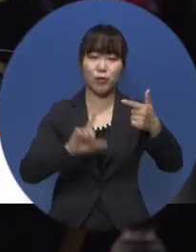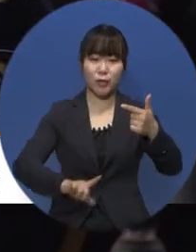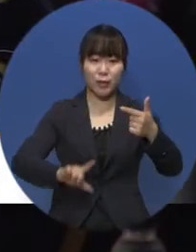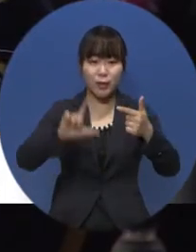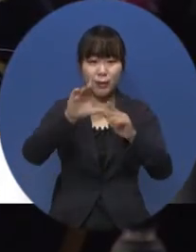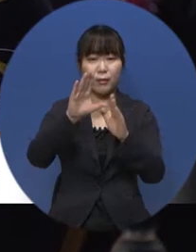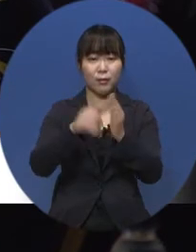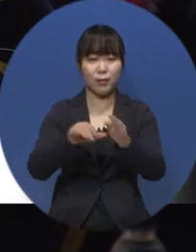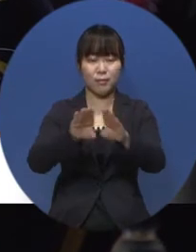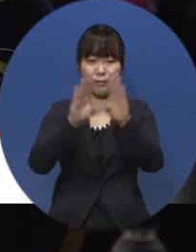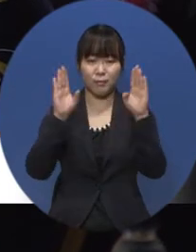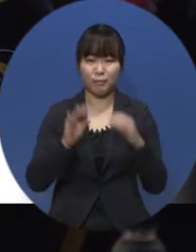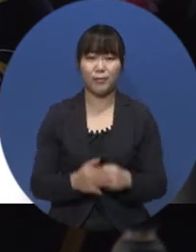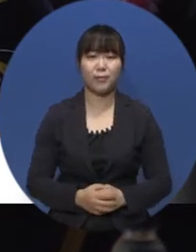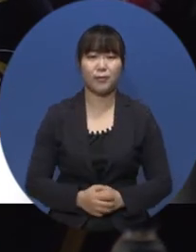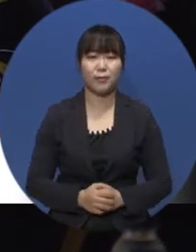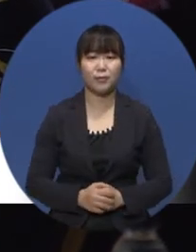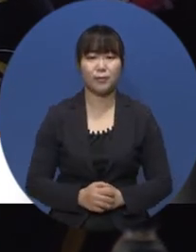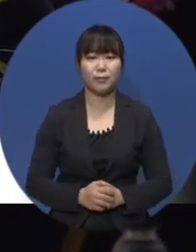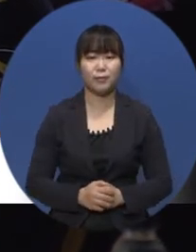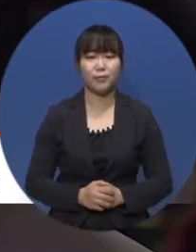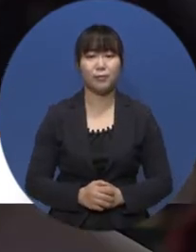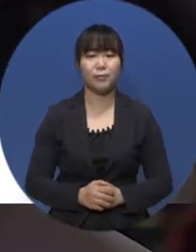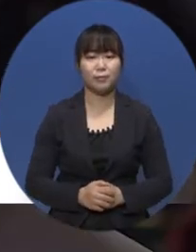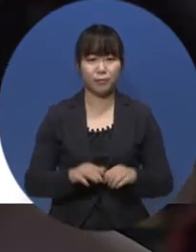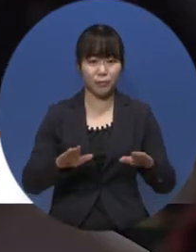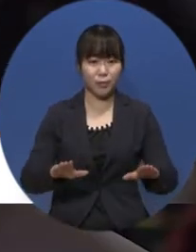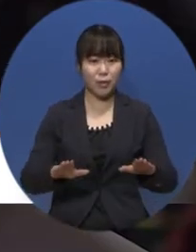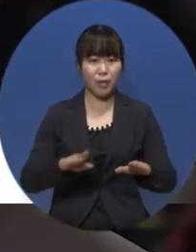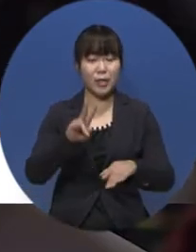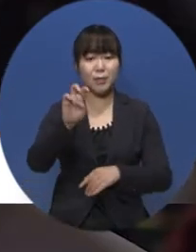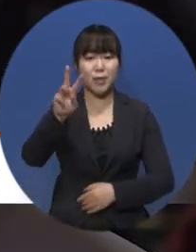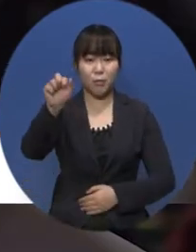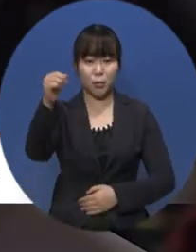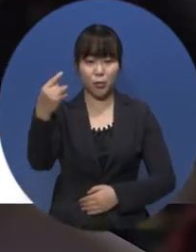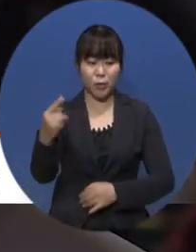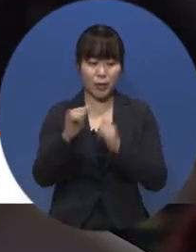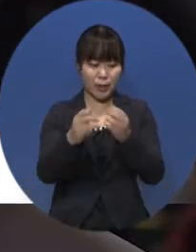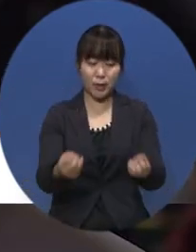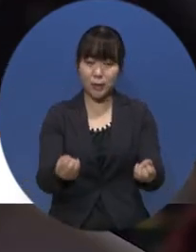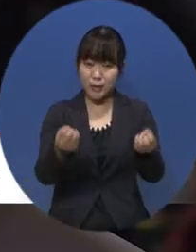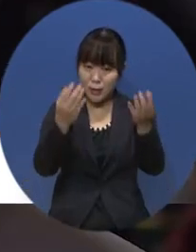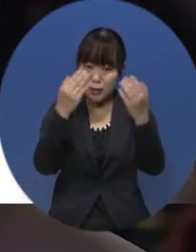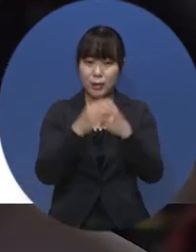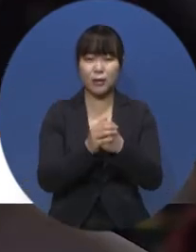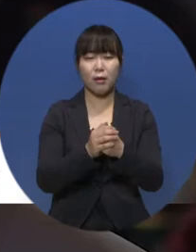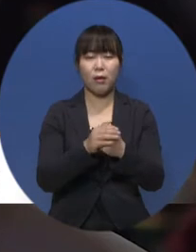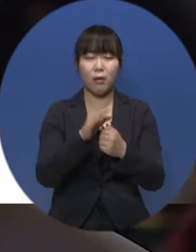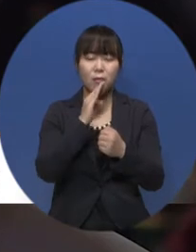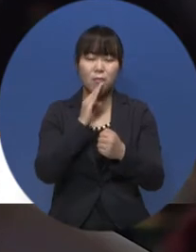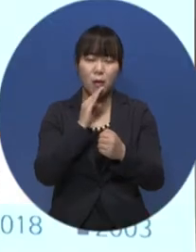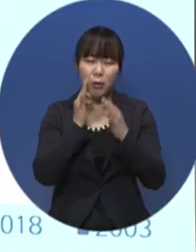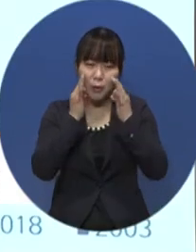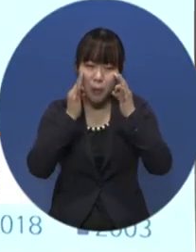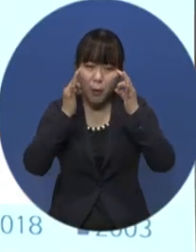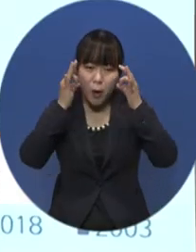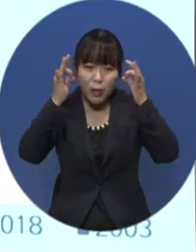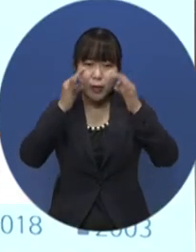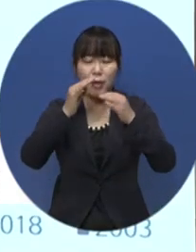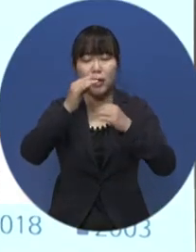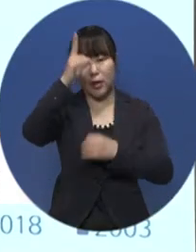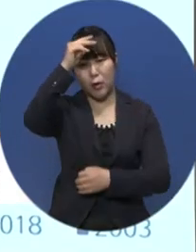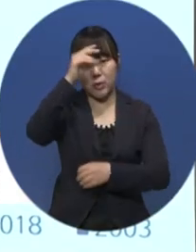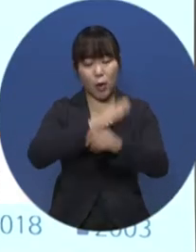김구 기념관에서 진행됐습니다. 올해로 23회를 맞는 시상식은 최일선에서 노력하는 경찰